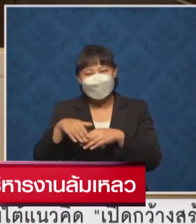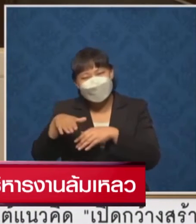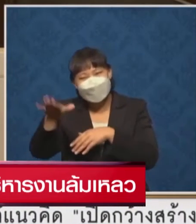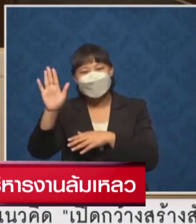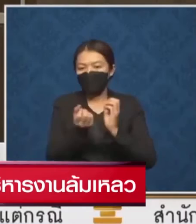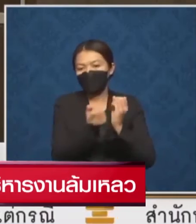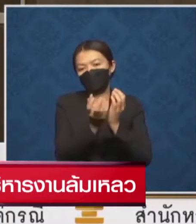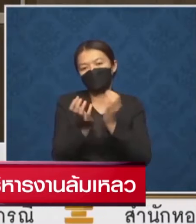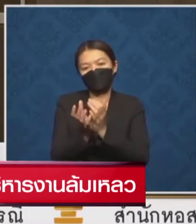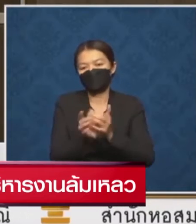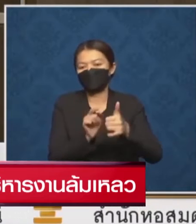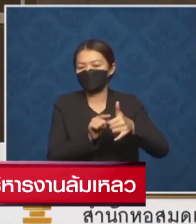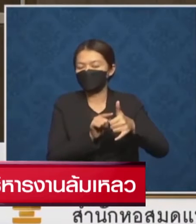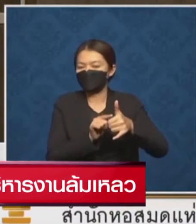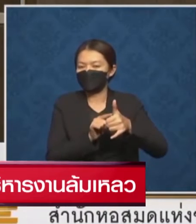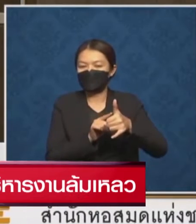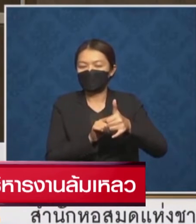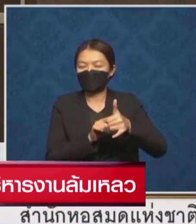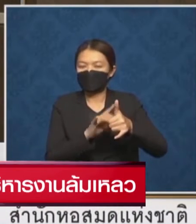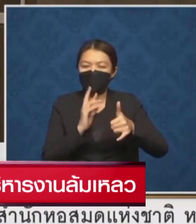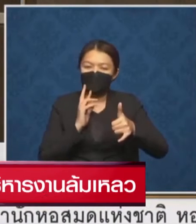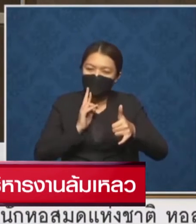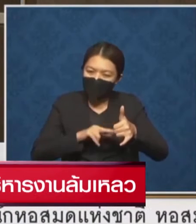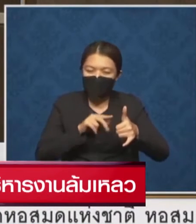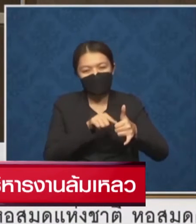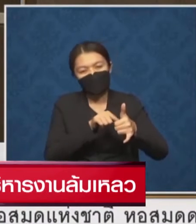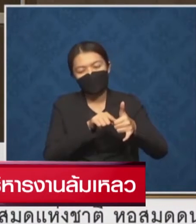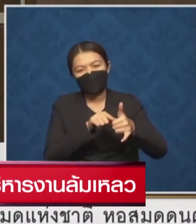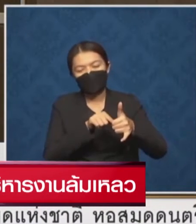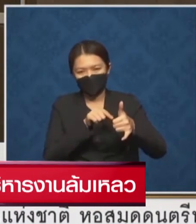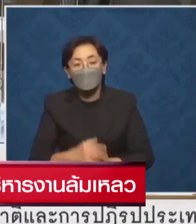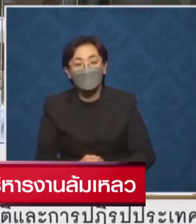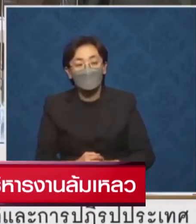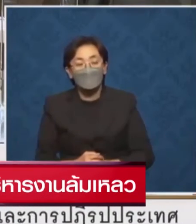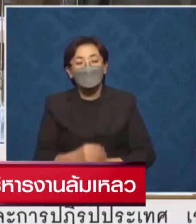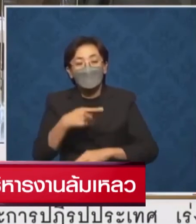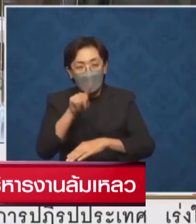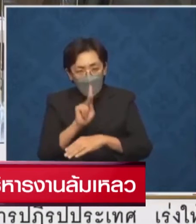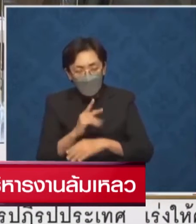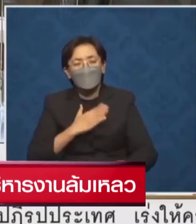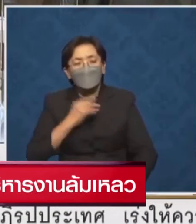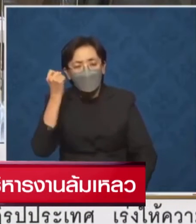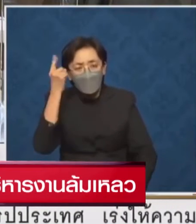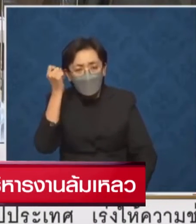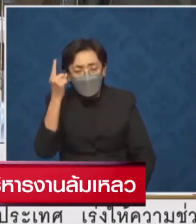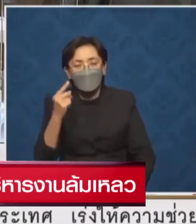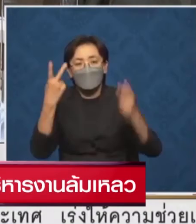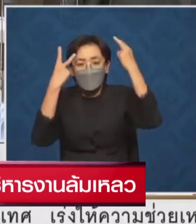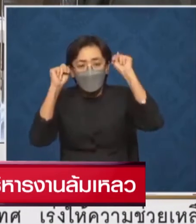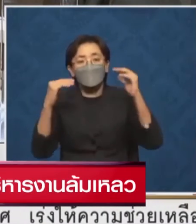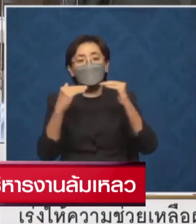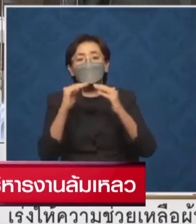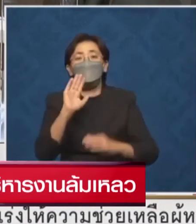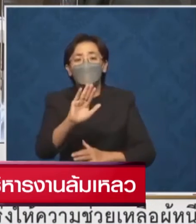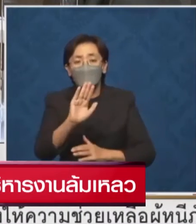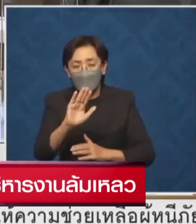รษฐกิจที่สินค้าราคาแพงค่าแรงถูกความล้มเหลวในการแก้ไขปัญหาโควิด-19ความไม่โปร่งใสและ